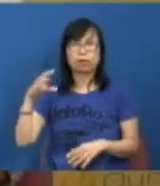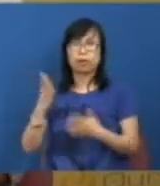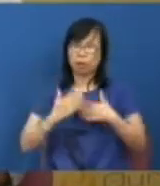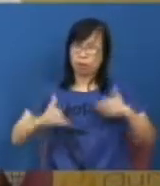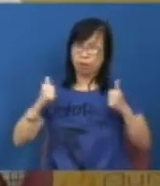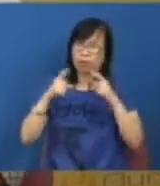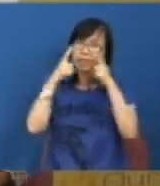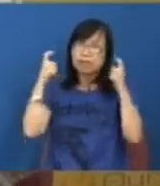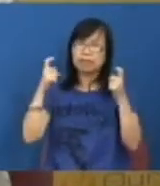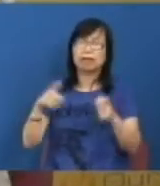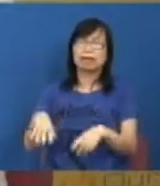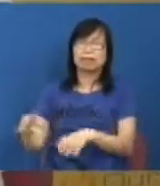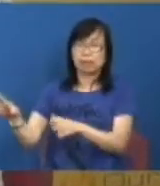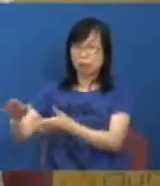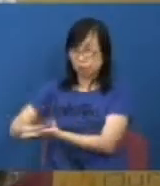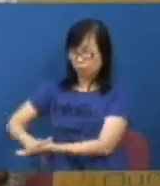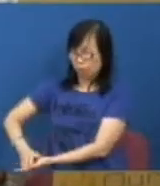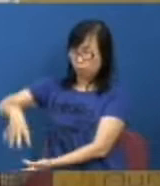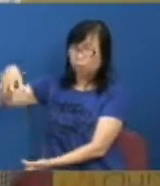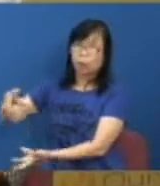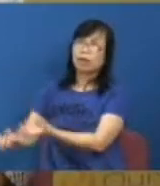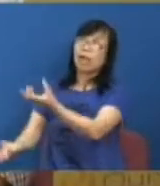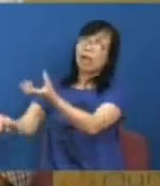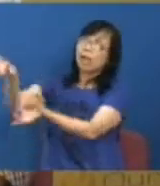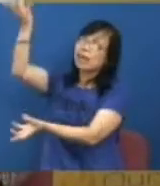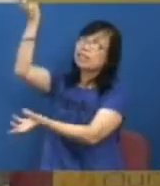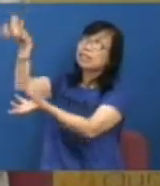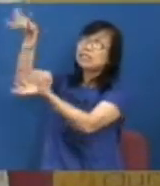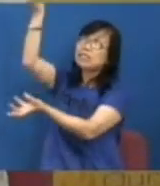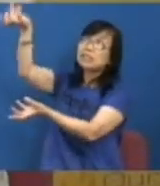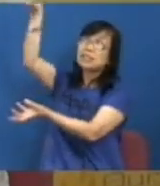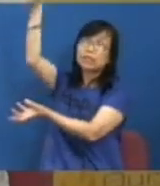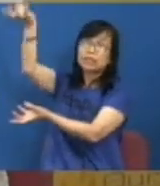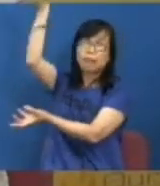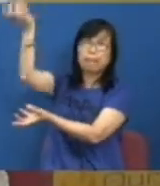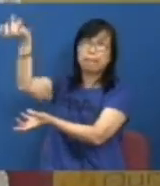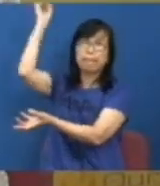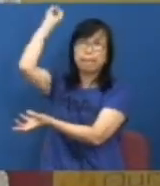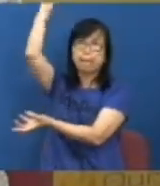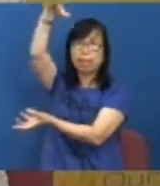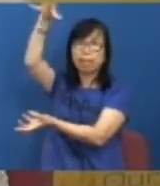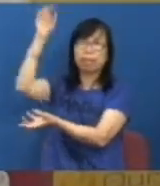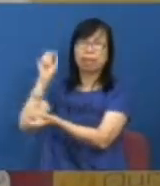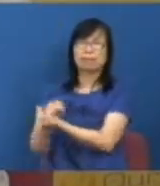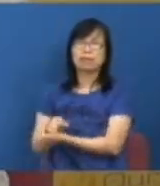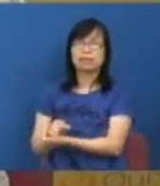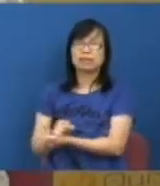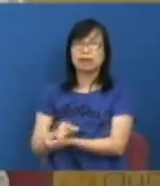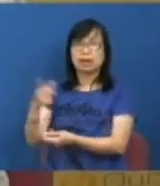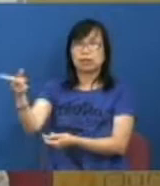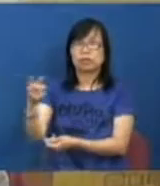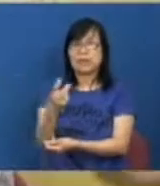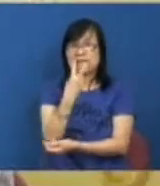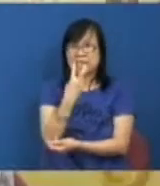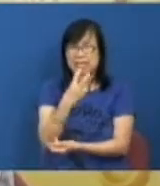呢個堆填區附近咧，就有好大嘅煙通嘅。咁經常睇住啲咧煙飛咧噴出嚟，嗰啲叫 CH4 啦，沼氣